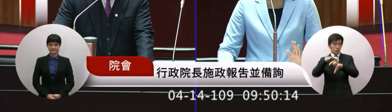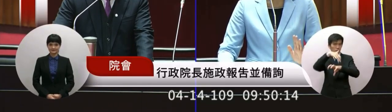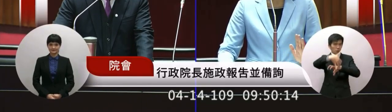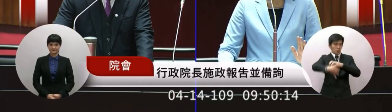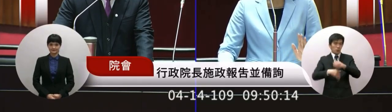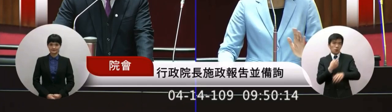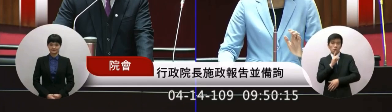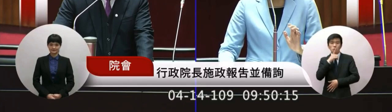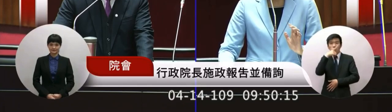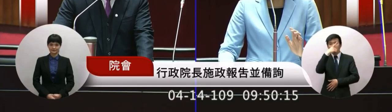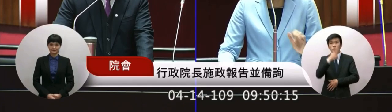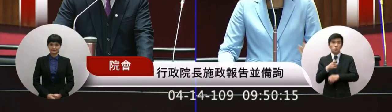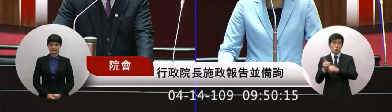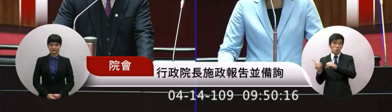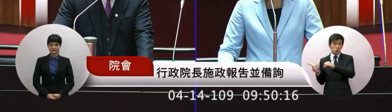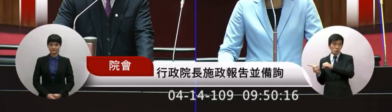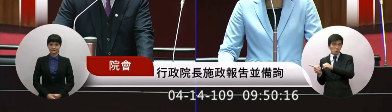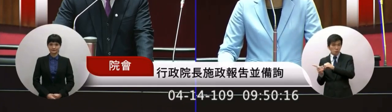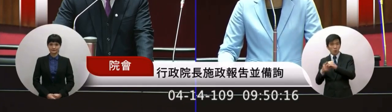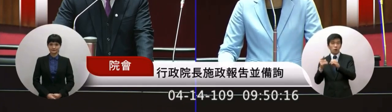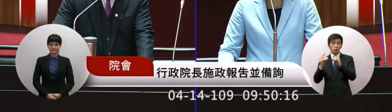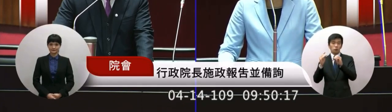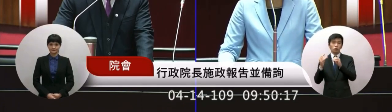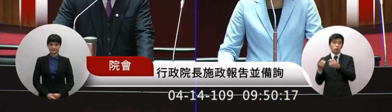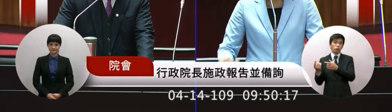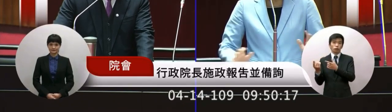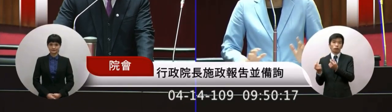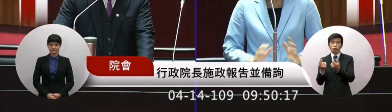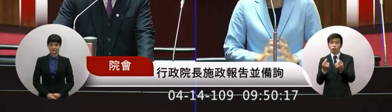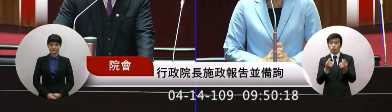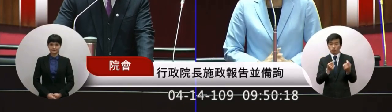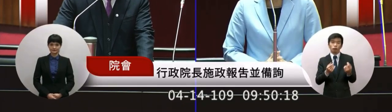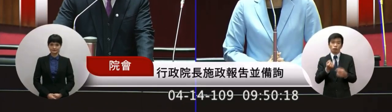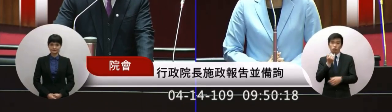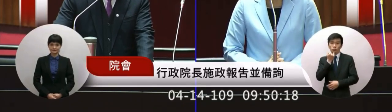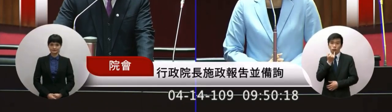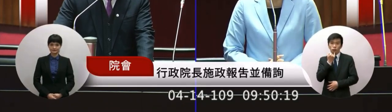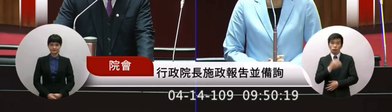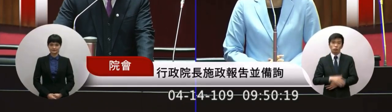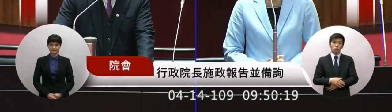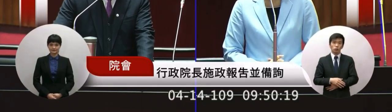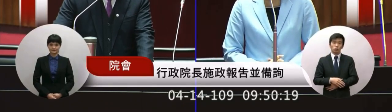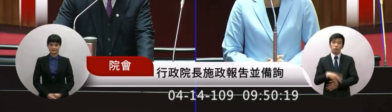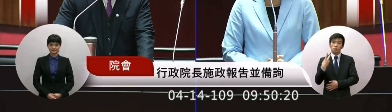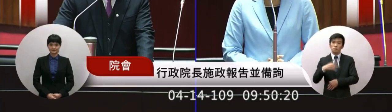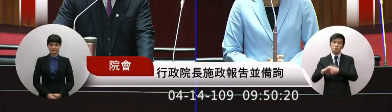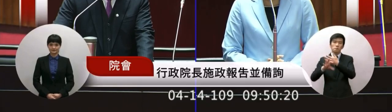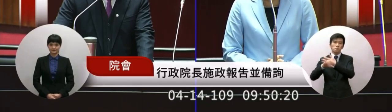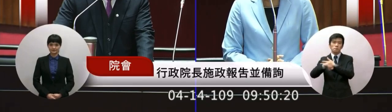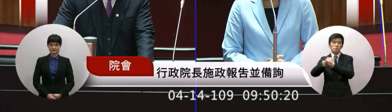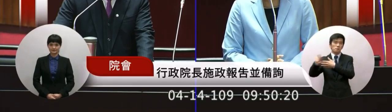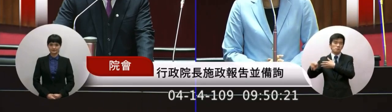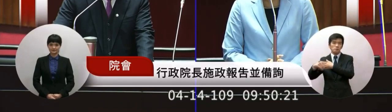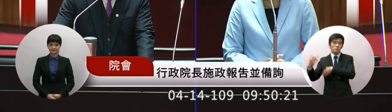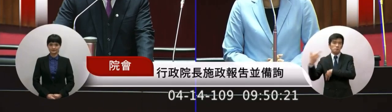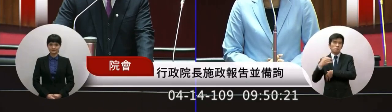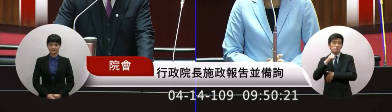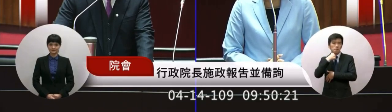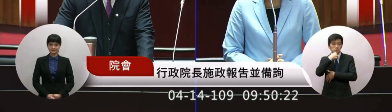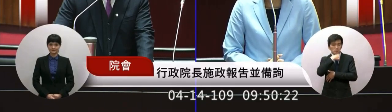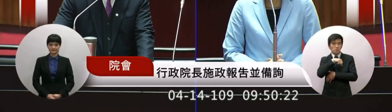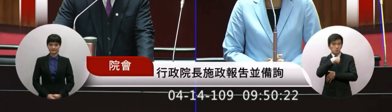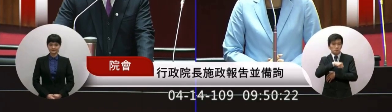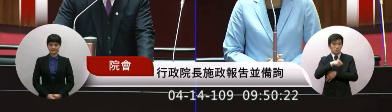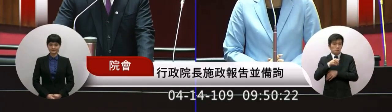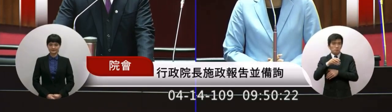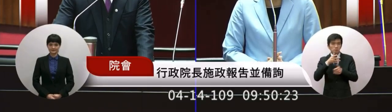能如期开打国际赛事、职业赛事的一个国家，甚至很多外媒都来报道了，这可以证明我们的防